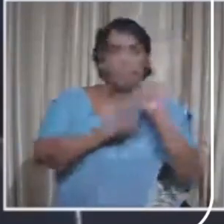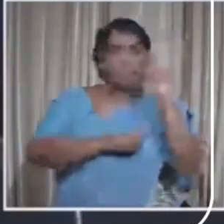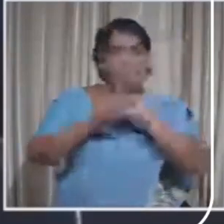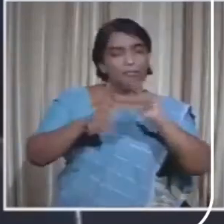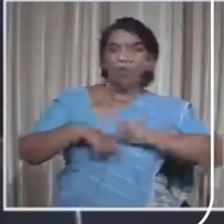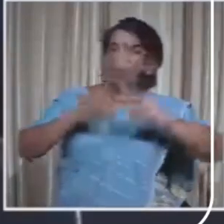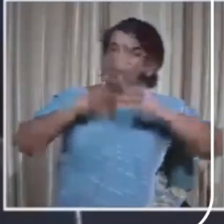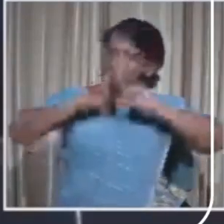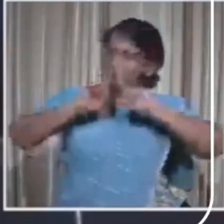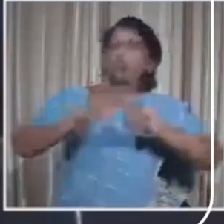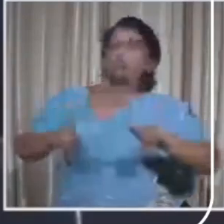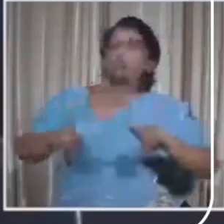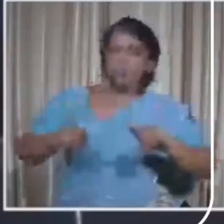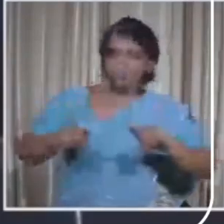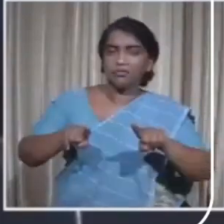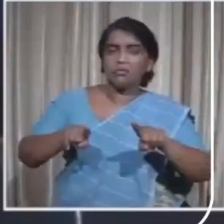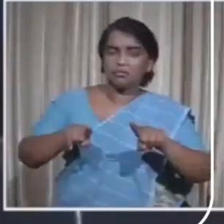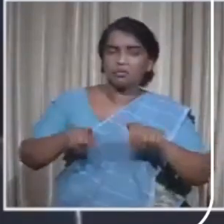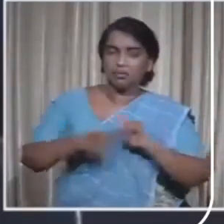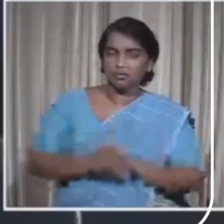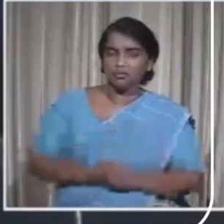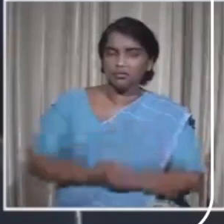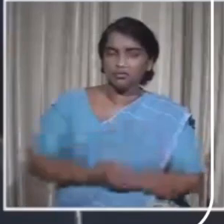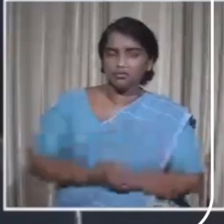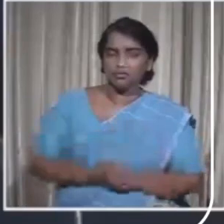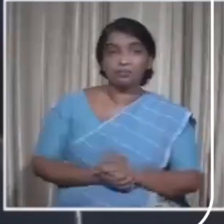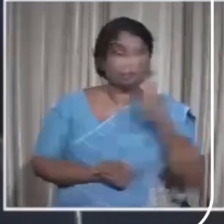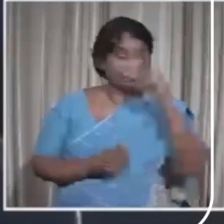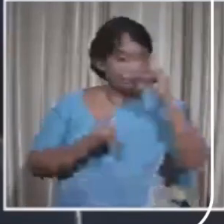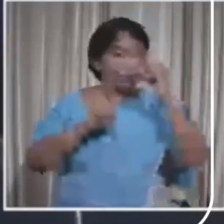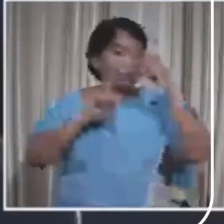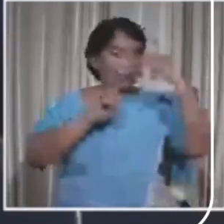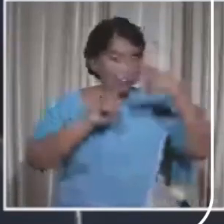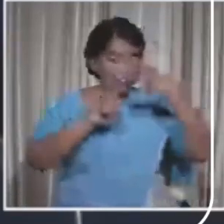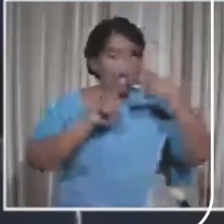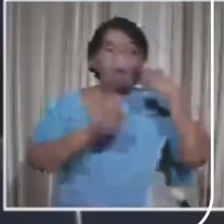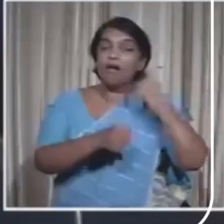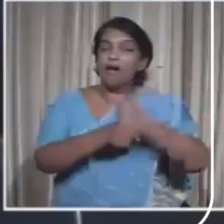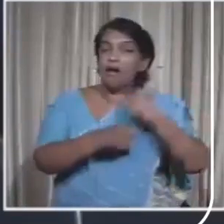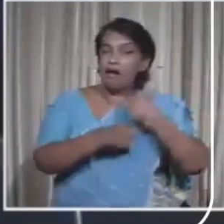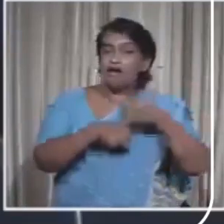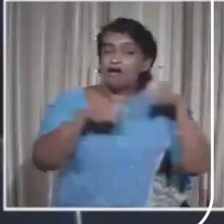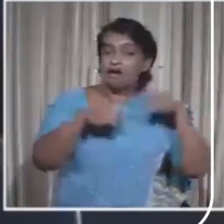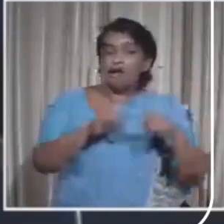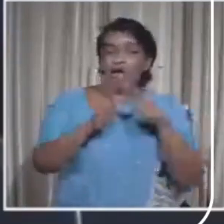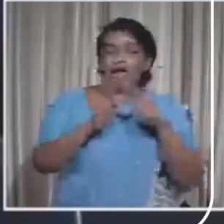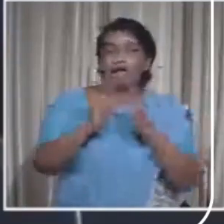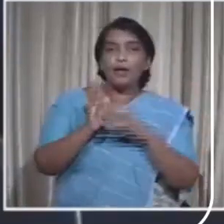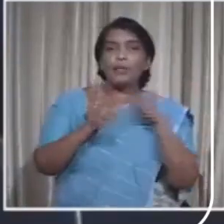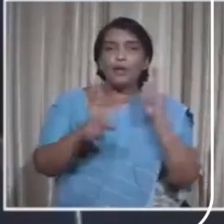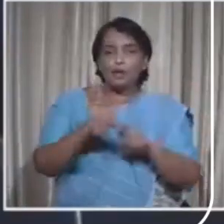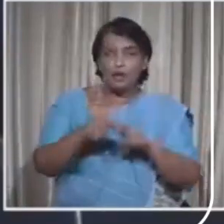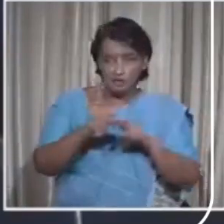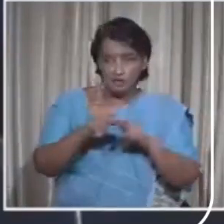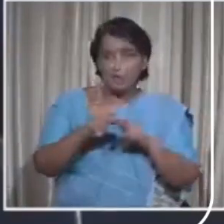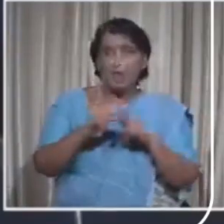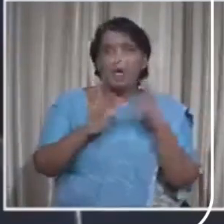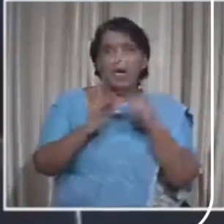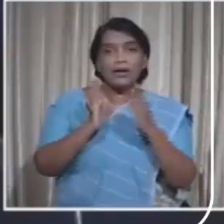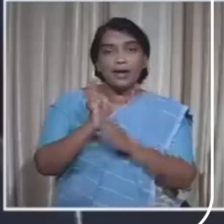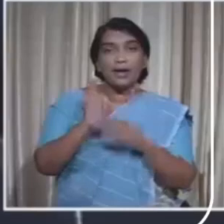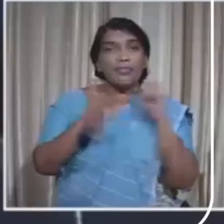ඉදිරිපිට සභාවට ඉදිරිපත් කරන්න කියලා. දෙවනුව ආණ්ඩුව දැන් IMF IMF